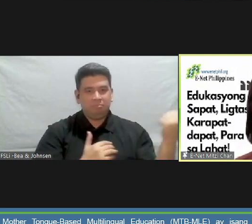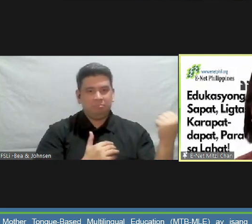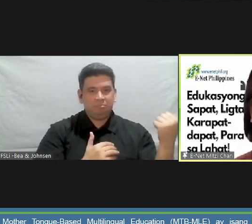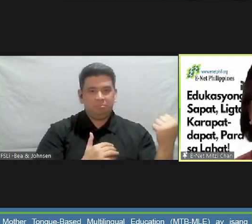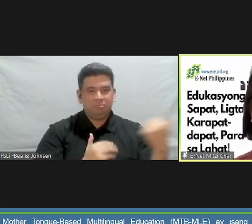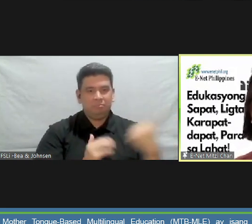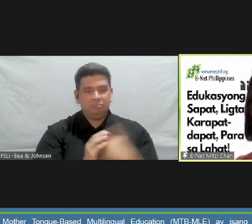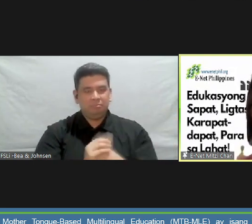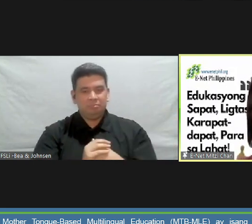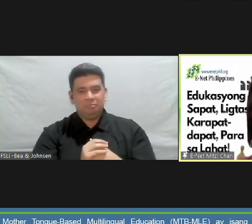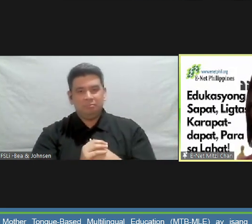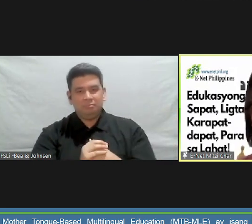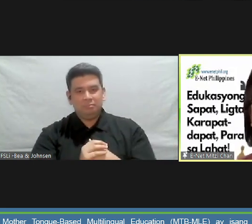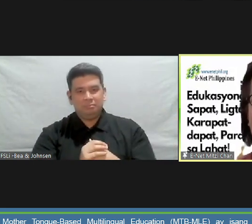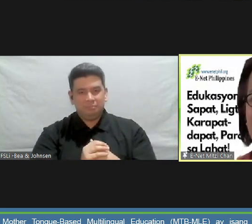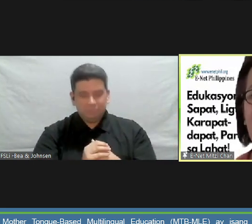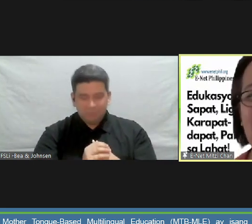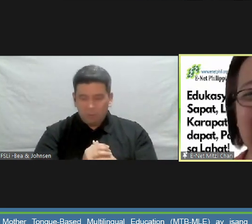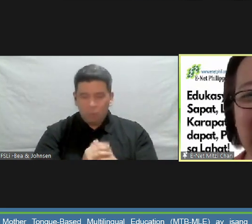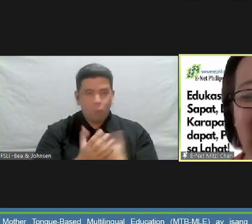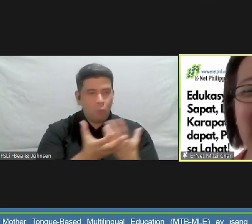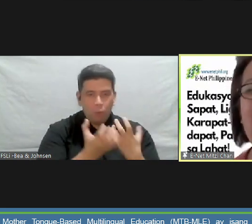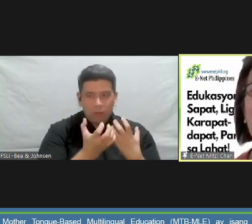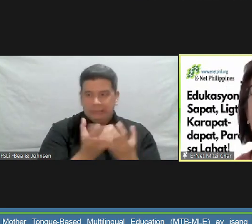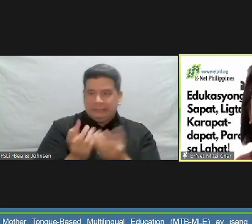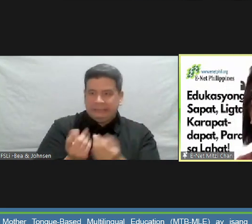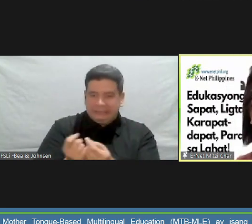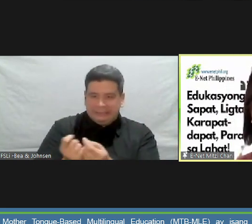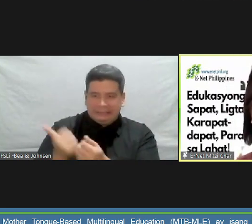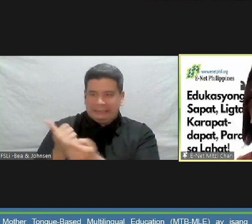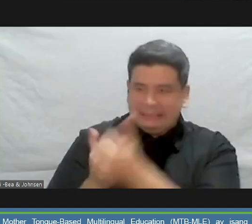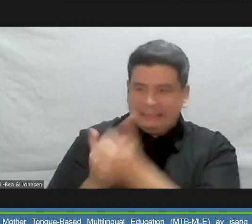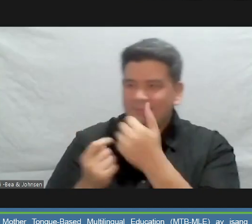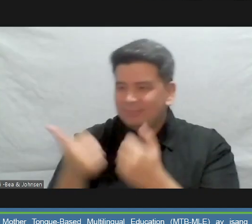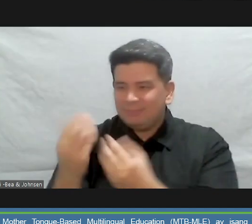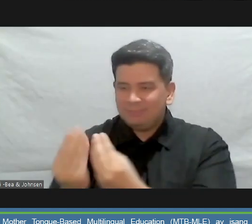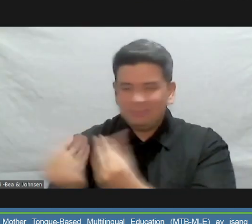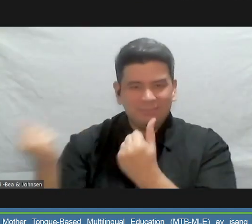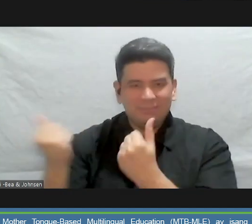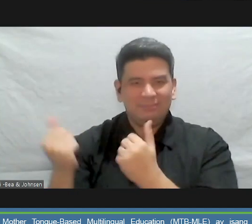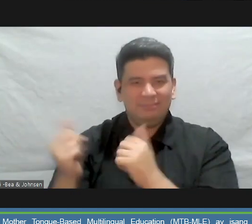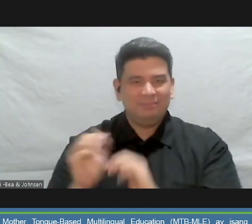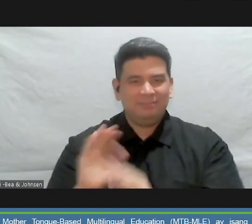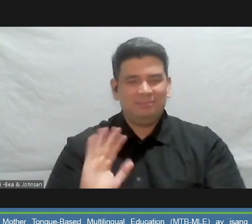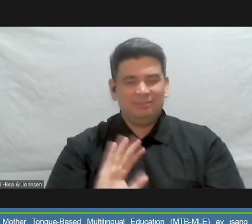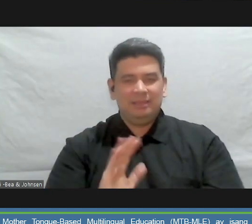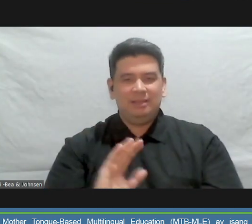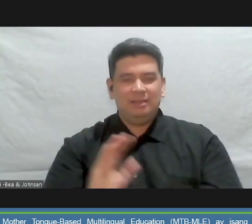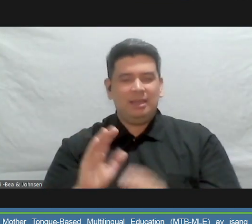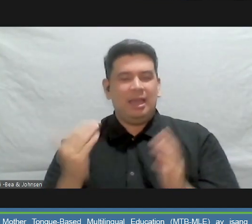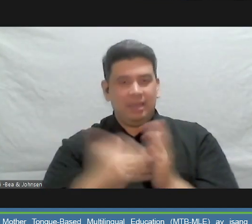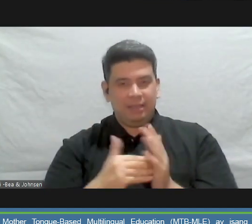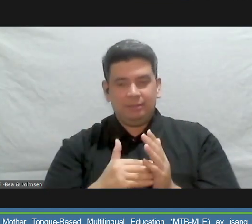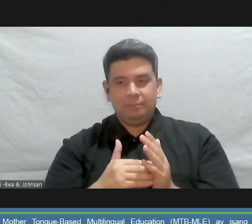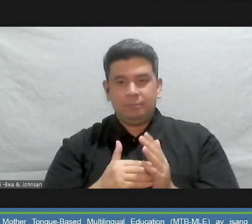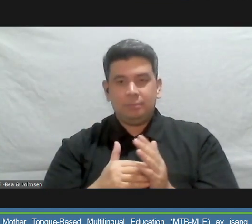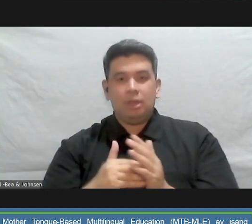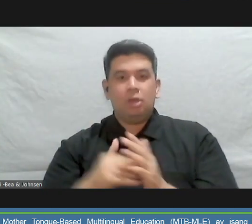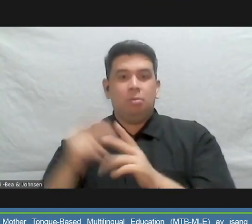efforts ng mga manananggal ng wika. No? Muli, katulungin ang mga manananggol ng